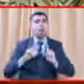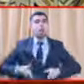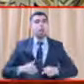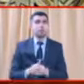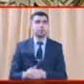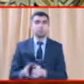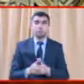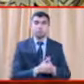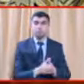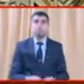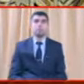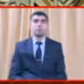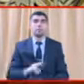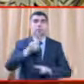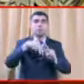للسيد الوزير.